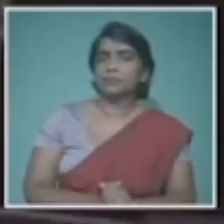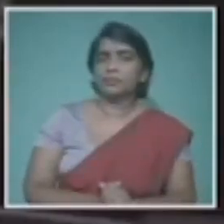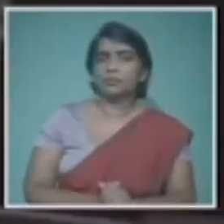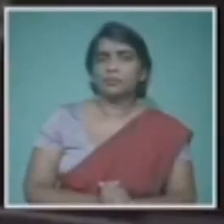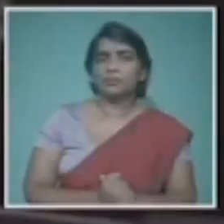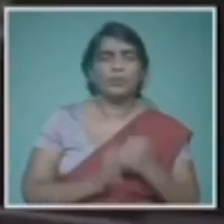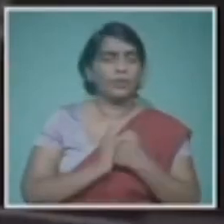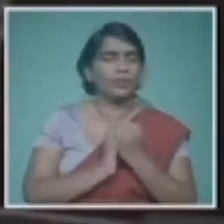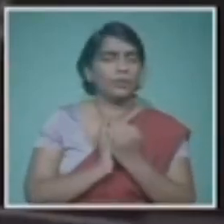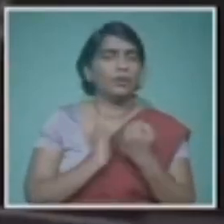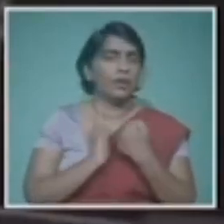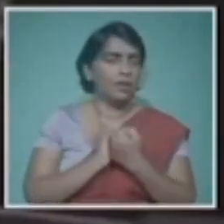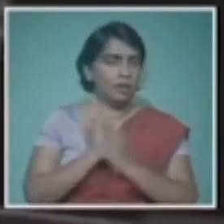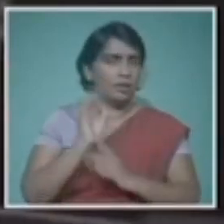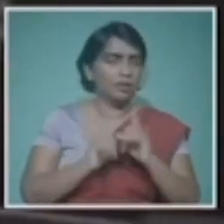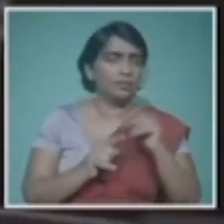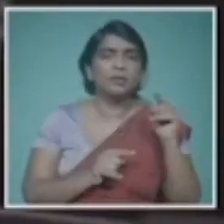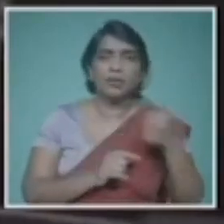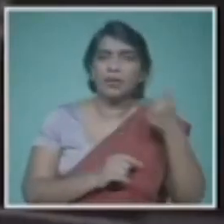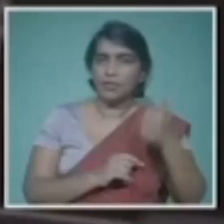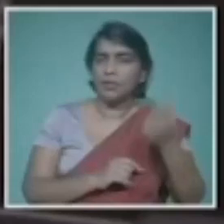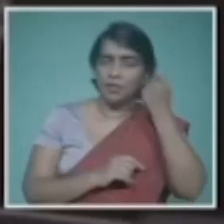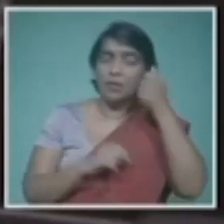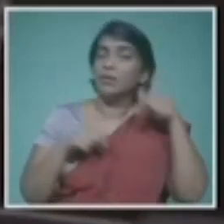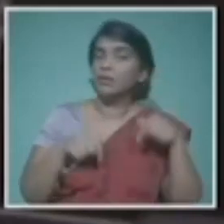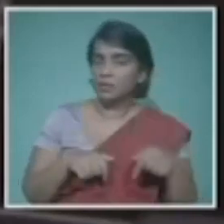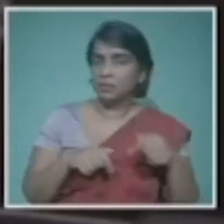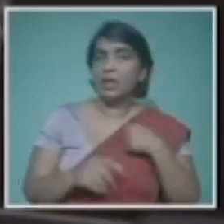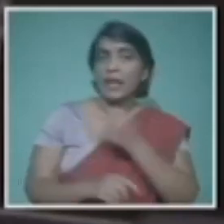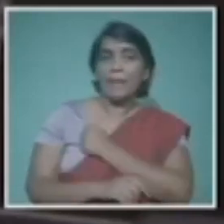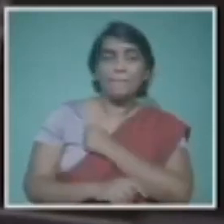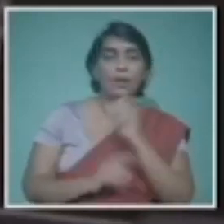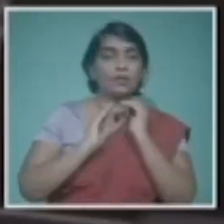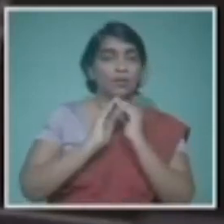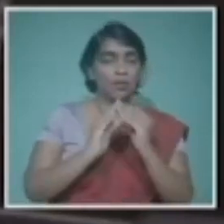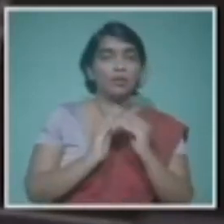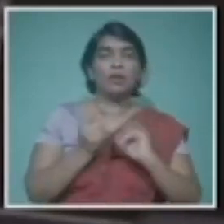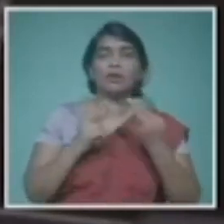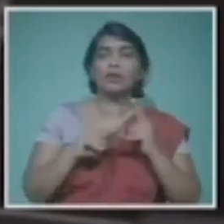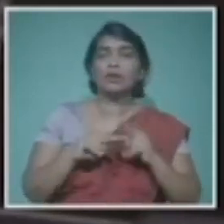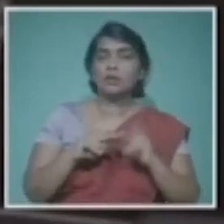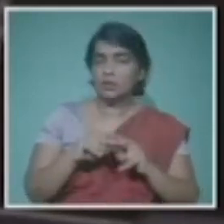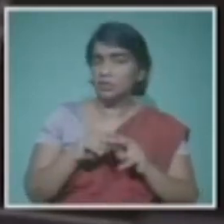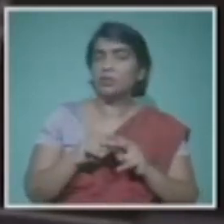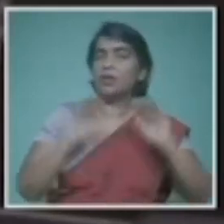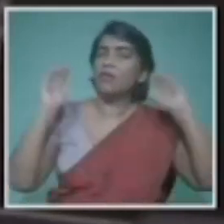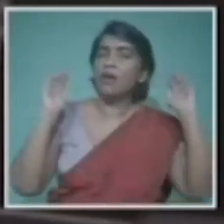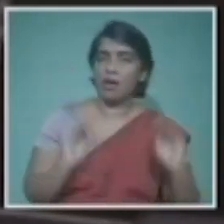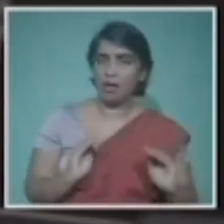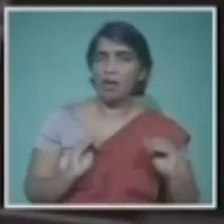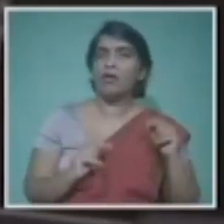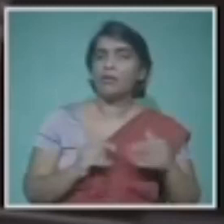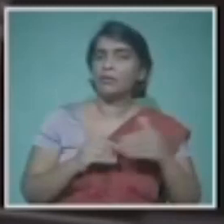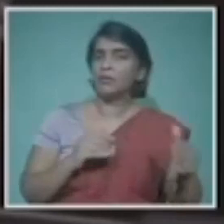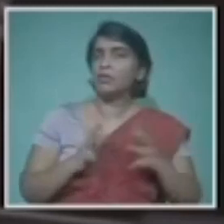ගරු අමාත්‍යතුමනි, ඉතාමත්ම වැදගත් කාරණාවක්. දැනට අපේ තානාපති කාර්යාලවල කාර්ය මණ්ඩල ඉතාමත්ම අඩු තත්ත්වයකට පත් වෙලා